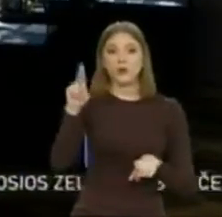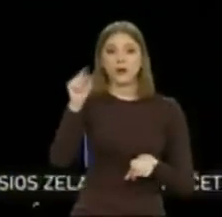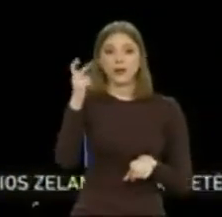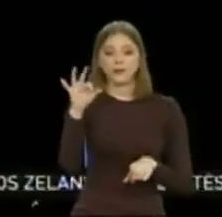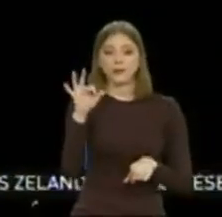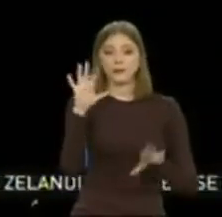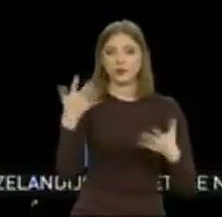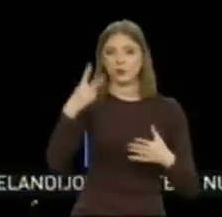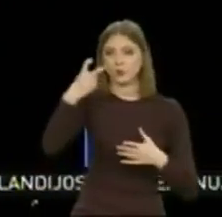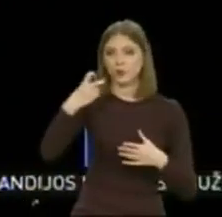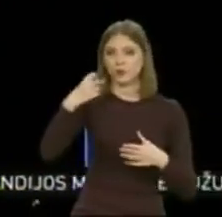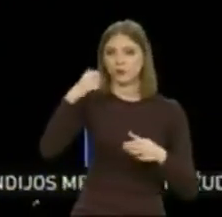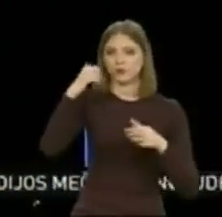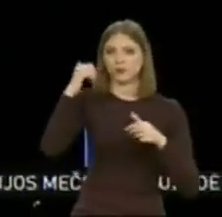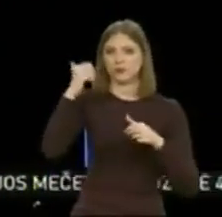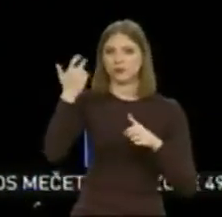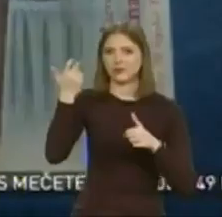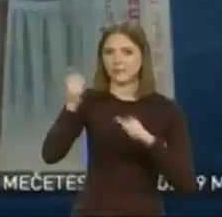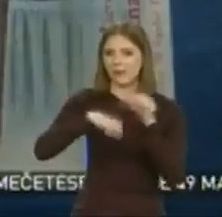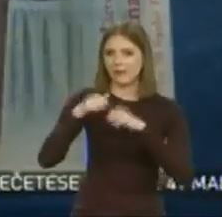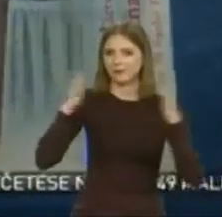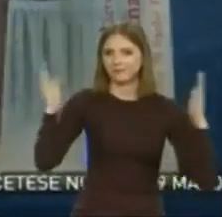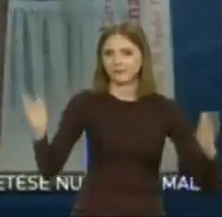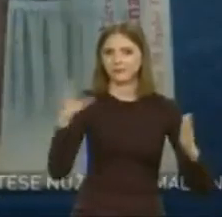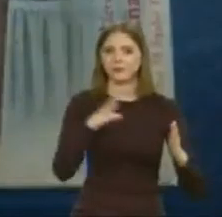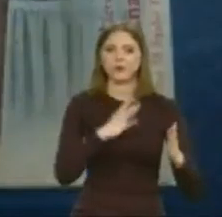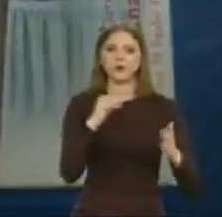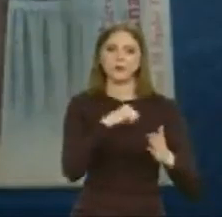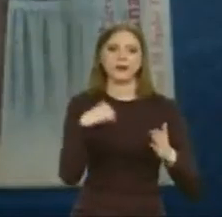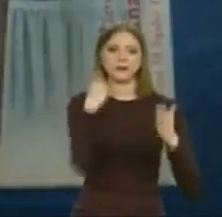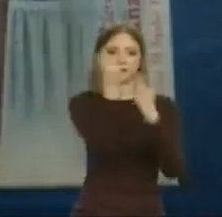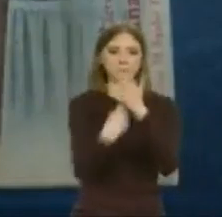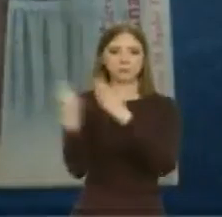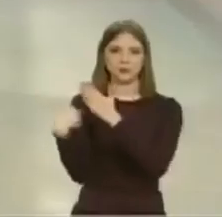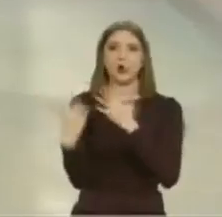metų. Šiais metais minimos jo 155-osios mirties metinės.